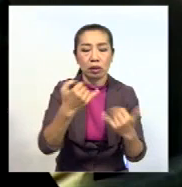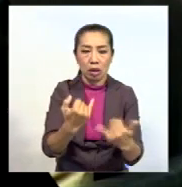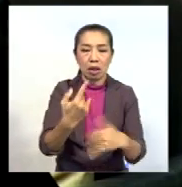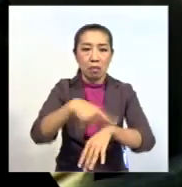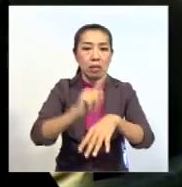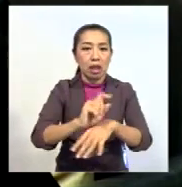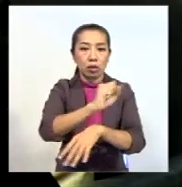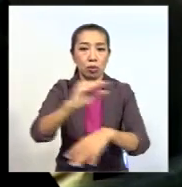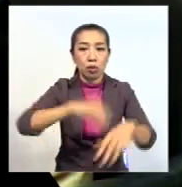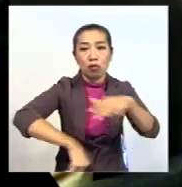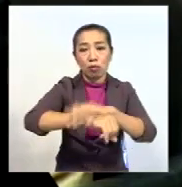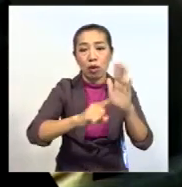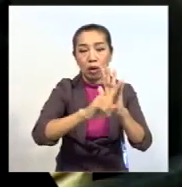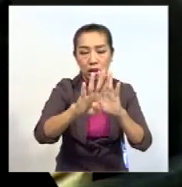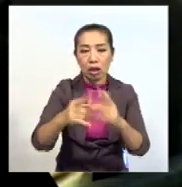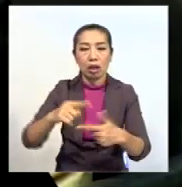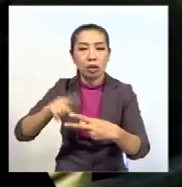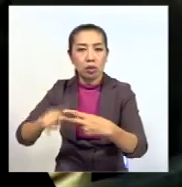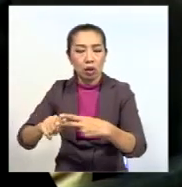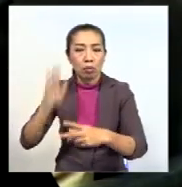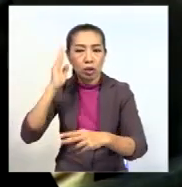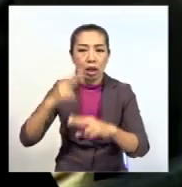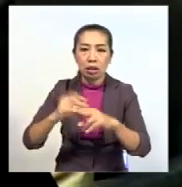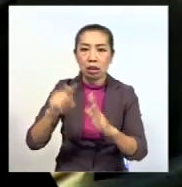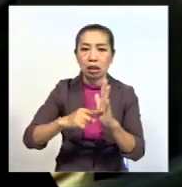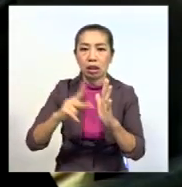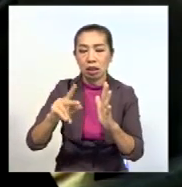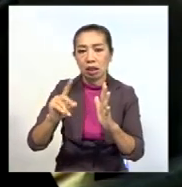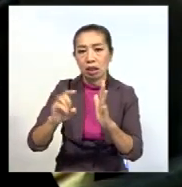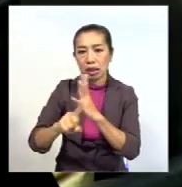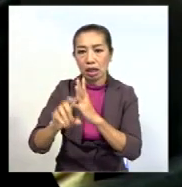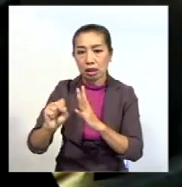รีรัมย์ยูไนเต็ดและนายศักดิ์สยามชิดชอบรัฐมนตรี